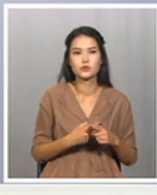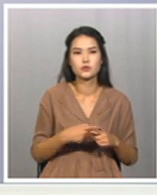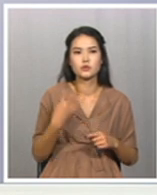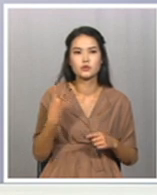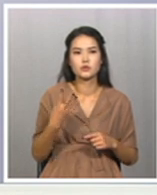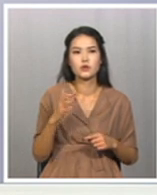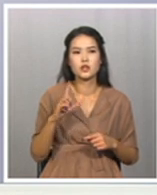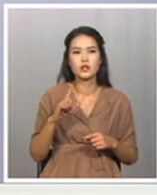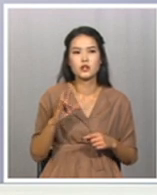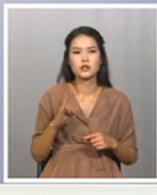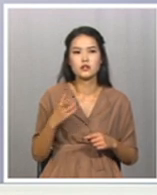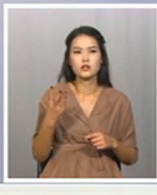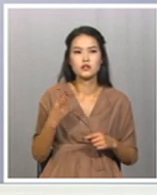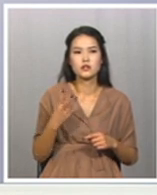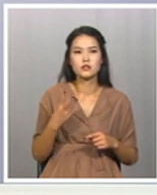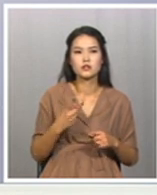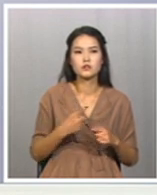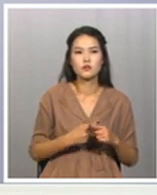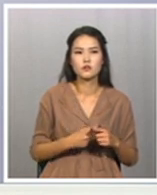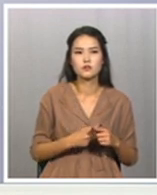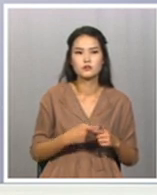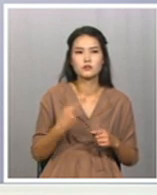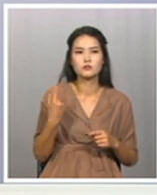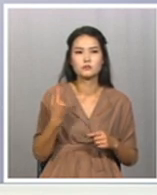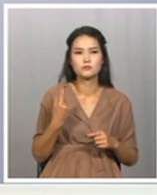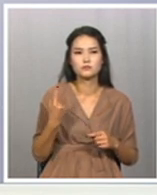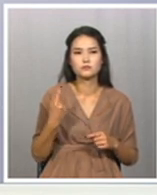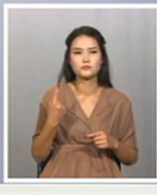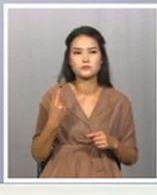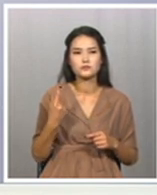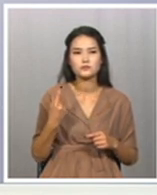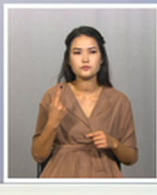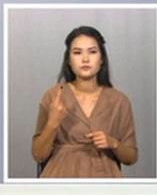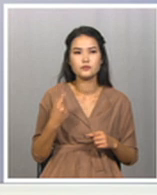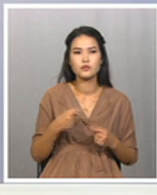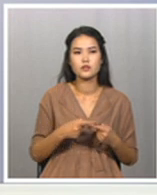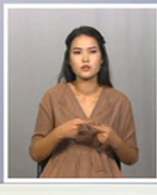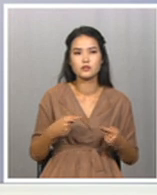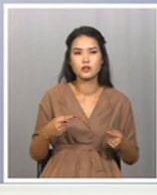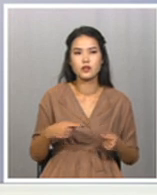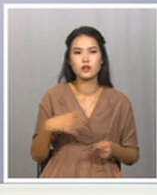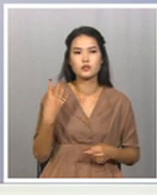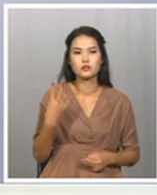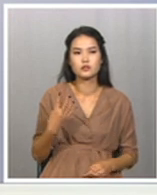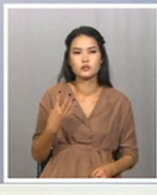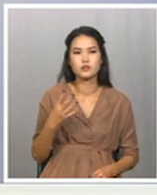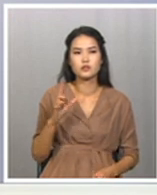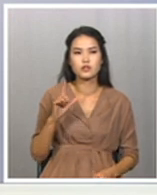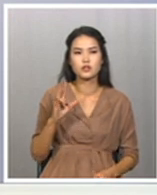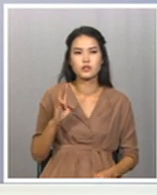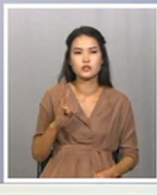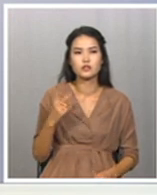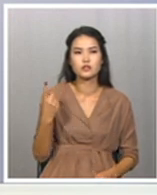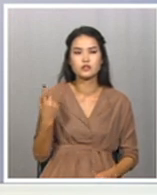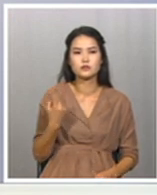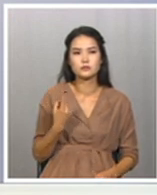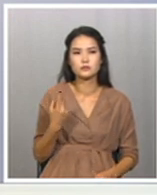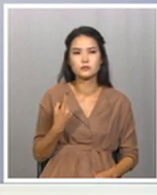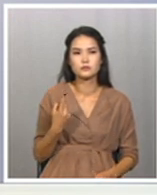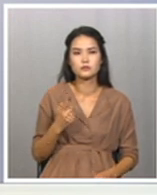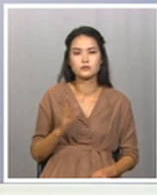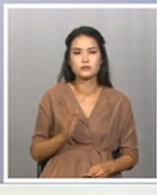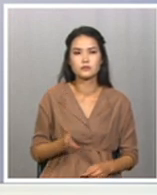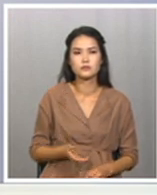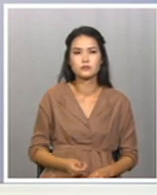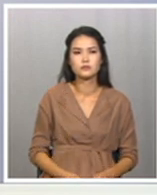қосылған 4 көбейтілген 3-тің натурал логарифмі, қосылған 1 азайтылған 4 көбейтілген 1-дің